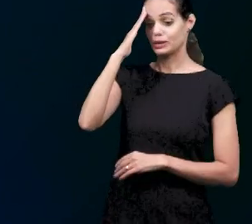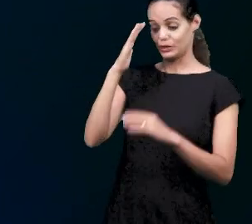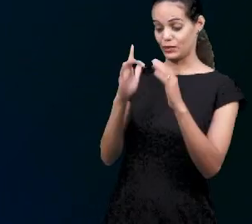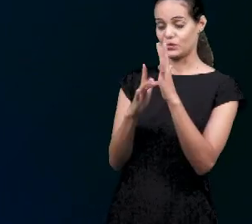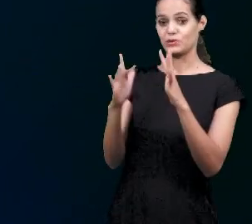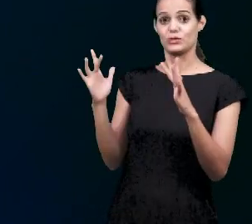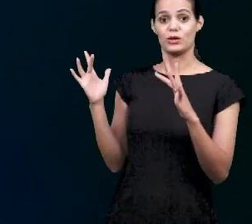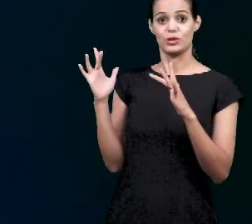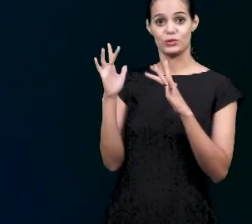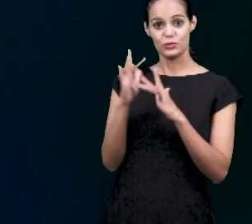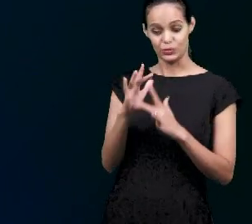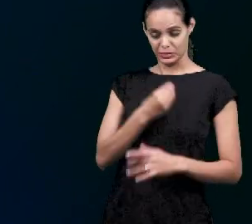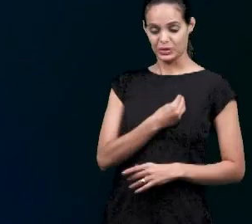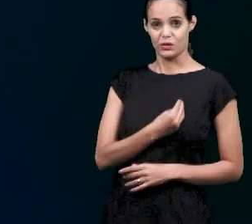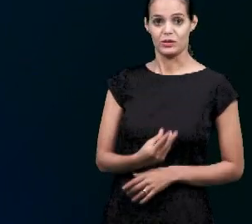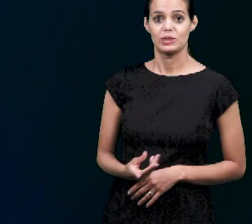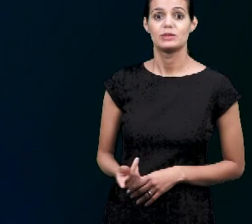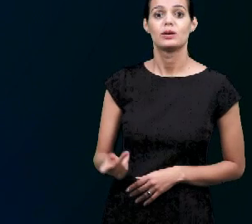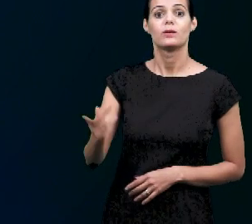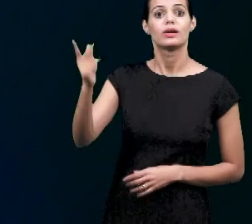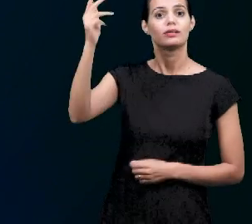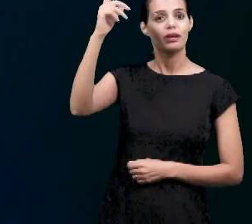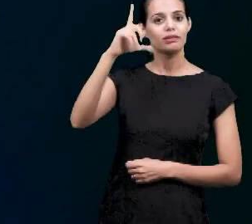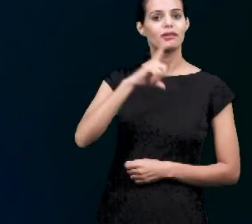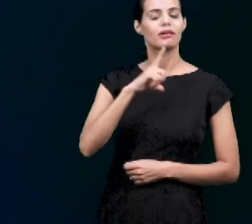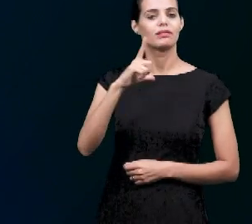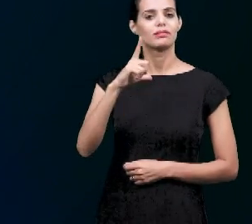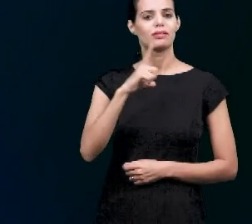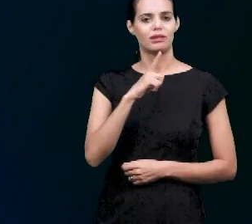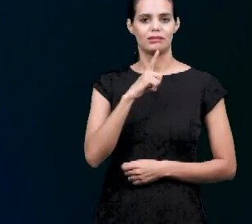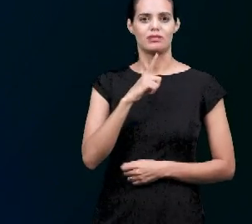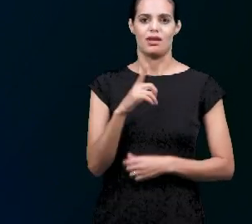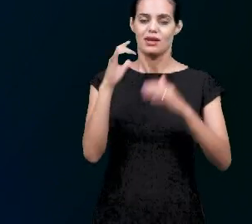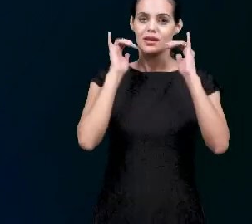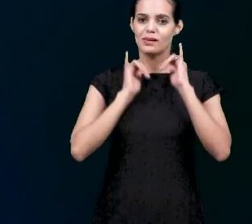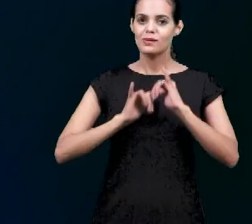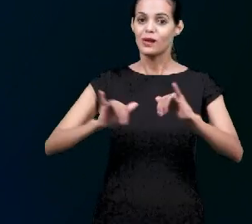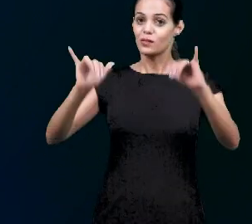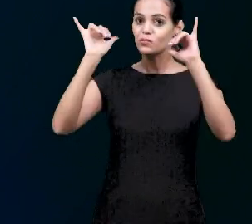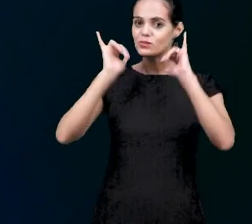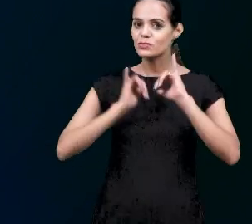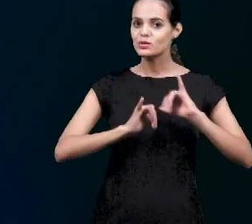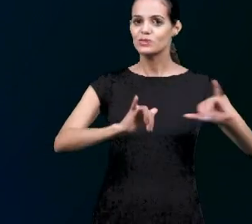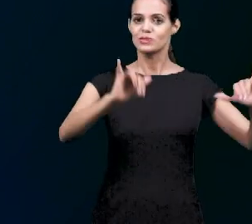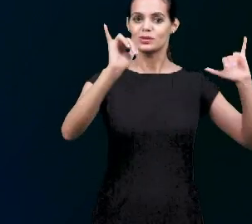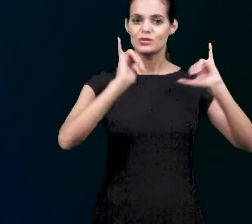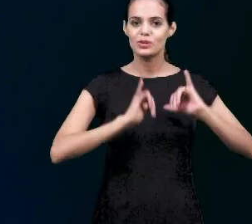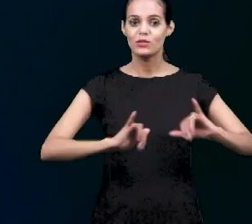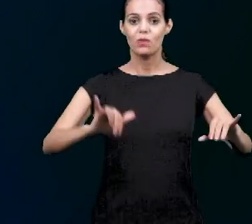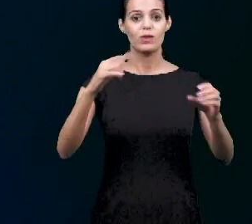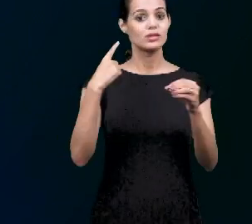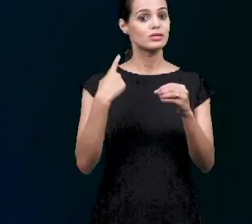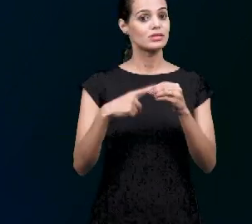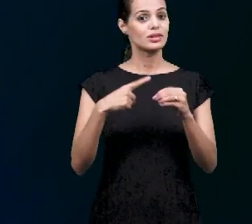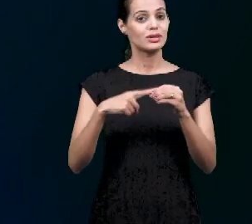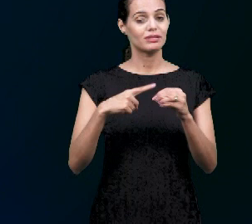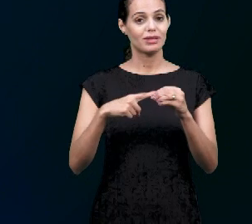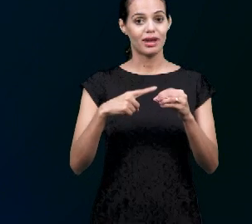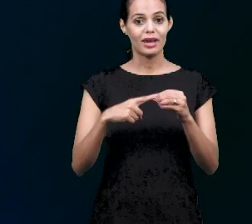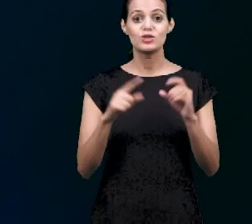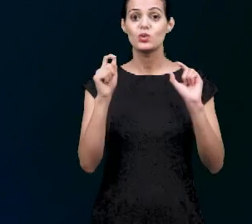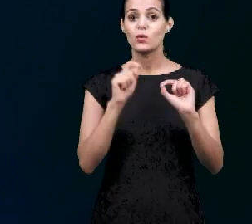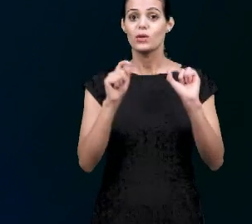cruche, présente la compréhension qu'elle a eue, qu'elle a